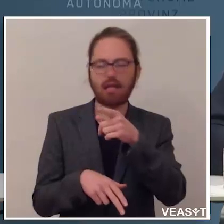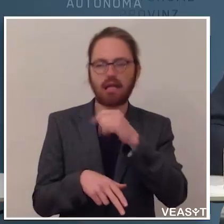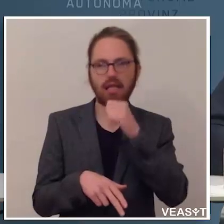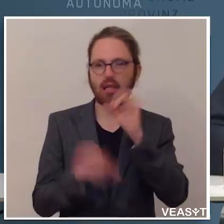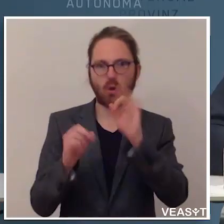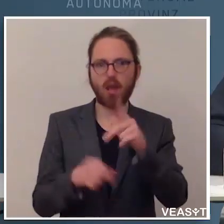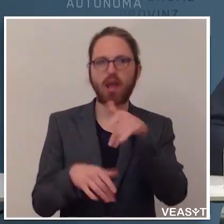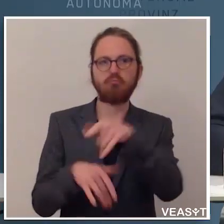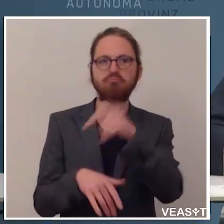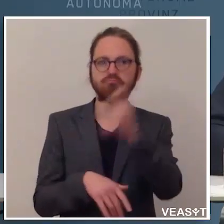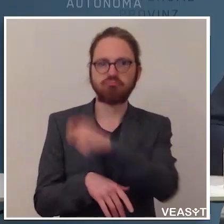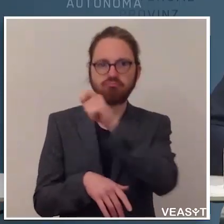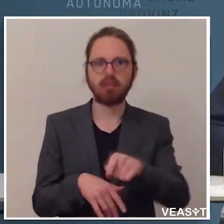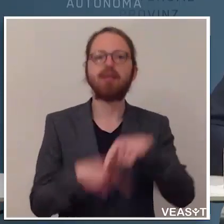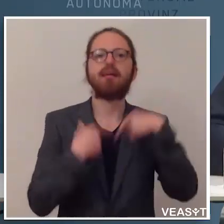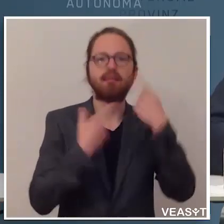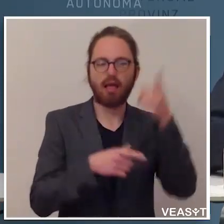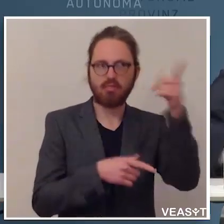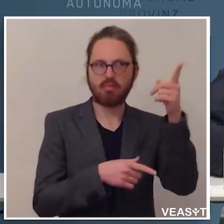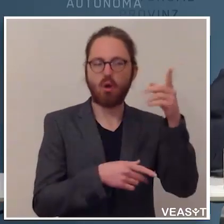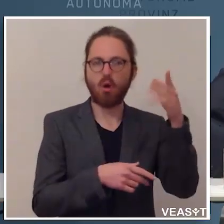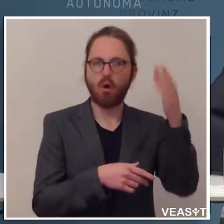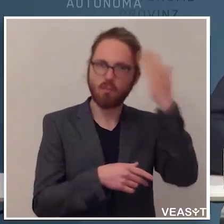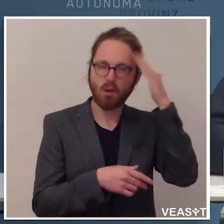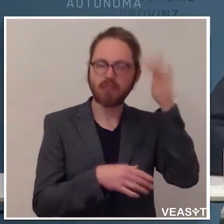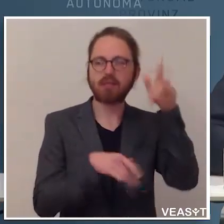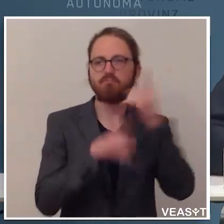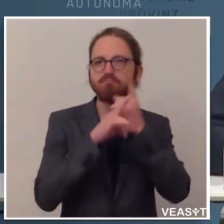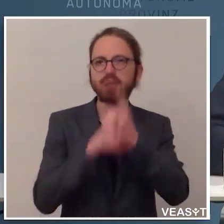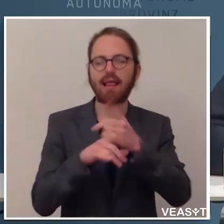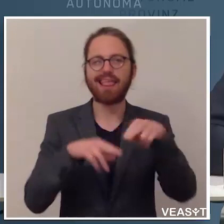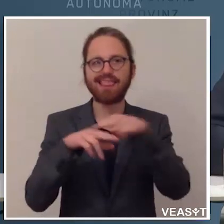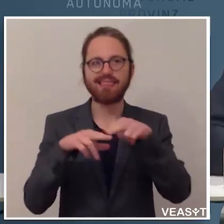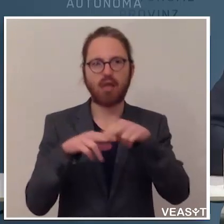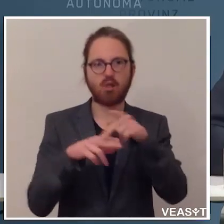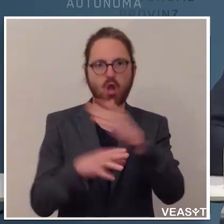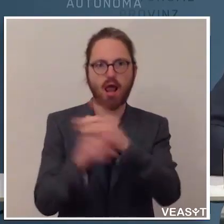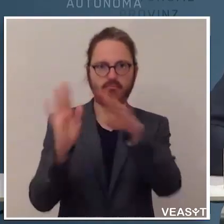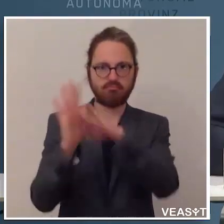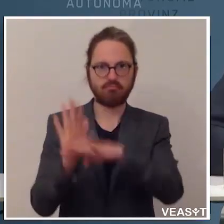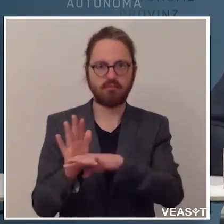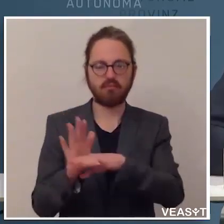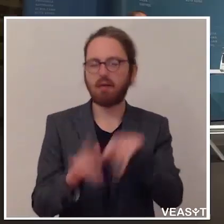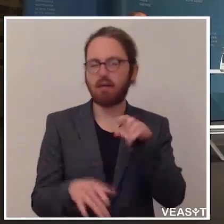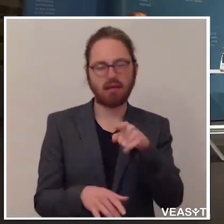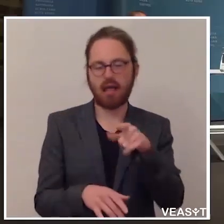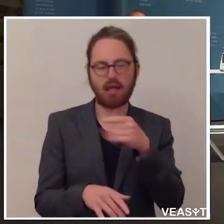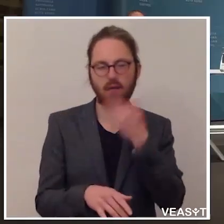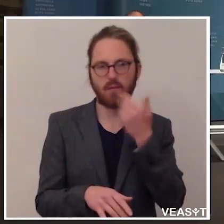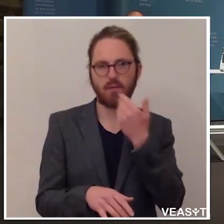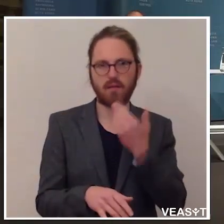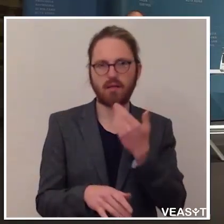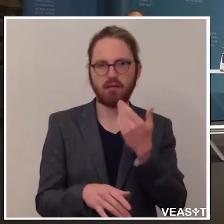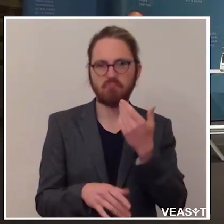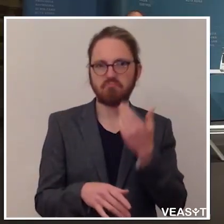verlangen. Das ist das Prinzip und hier gibt es auch keinen Zweifel darüber, das ist auch rechtlich längst geklärt und da gibt es auch Rechtsprechung dazu. Ecco. Io credo che